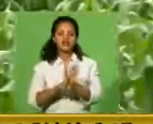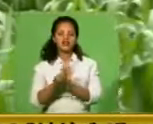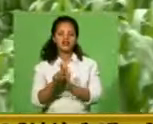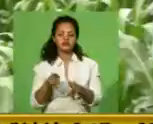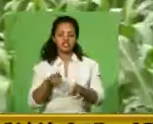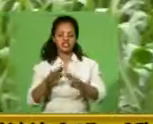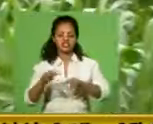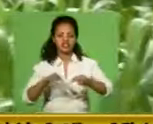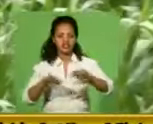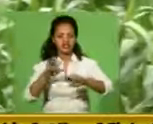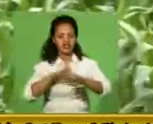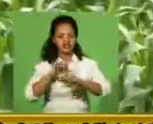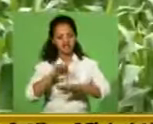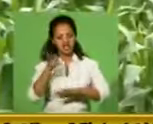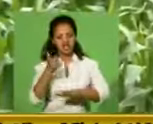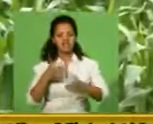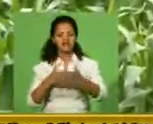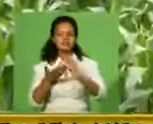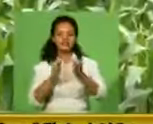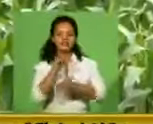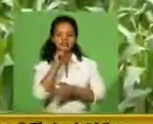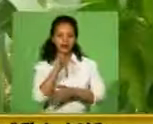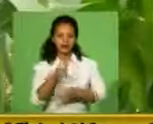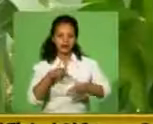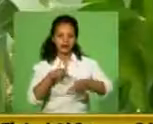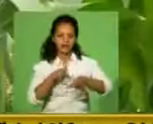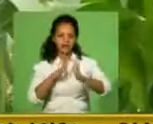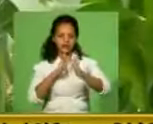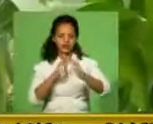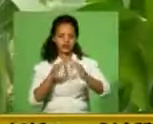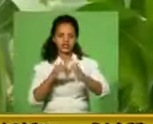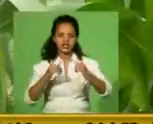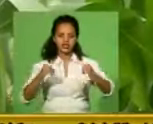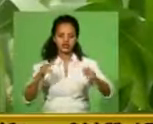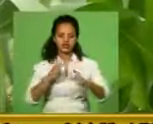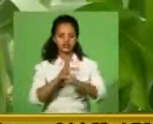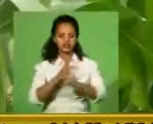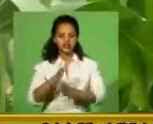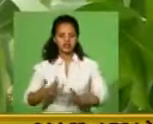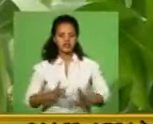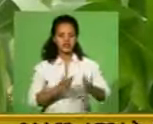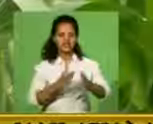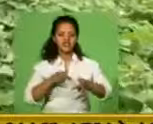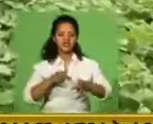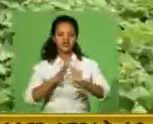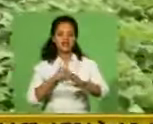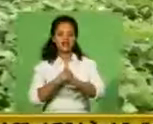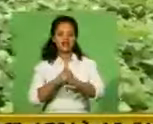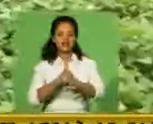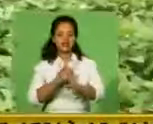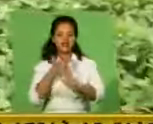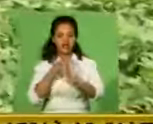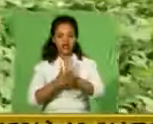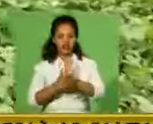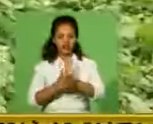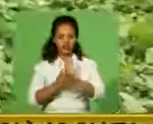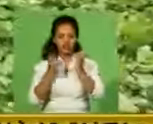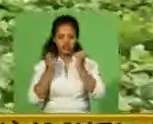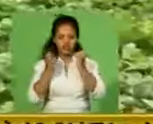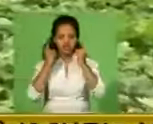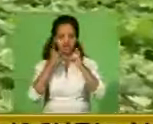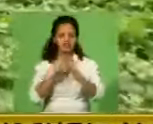በእርሻ እንቅስቃሴ ላይ ሌላው እንቅፋት እንዳይሆን አርሶ አደሮች ርቀታቸውን በጠበቀ መልኩ የግብርና ስራቸውን እንዲያከናውኑ